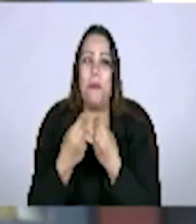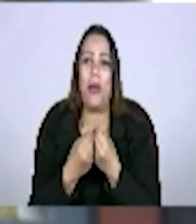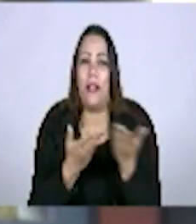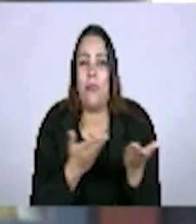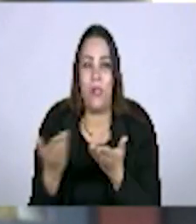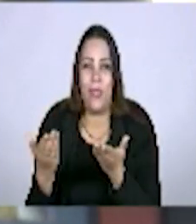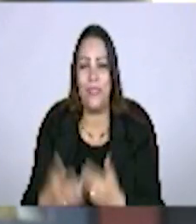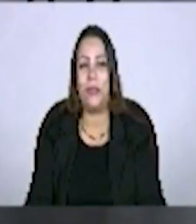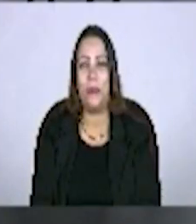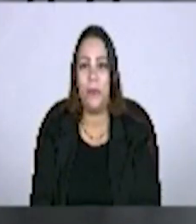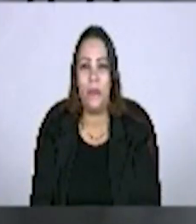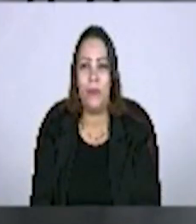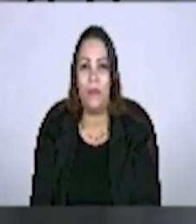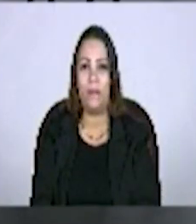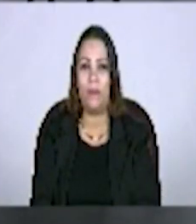هذه